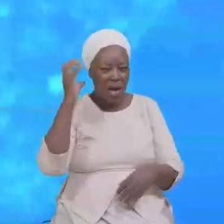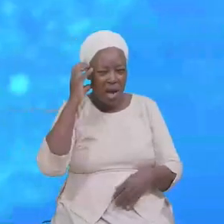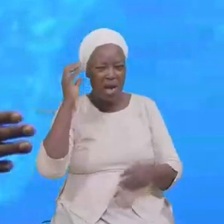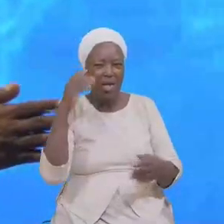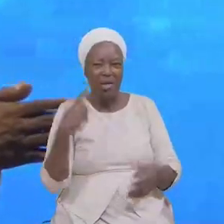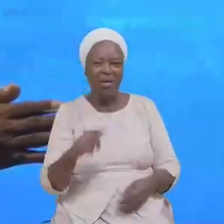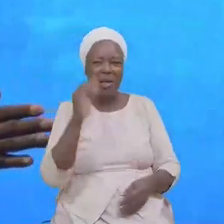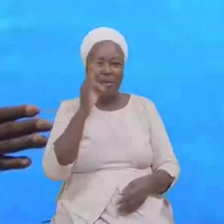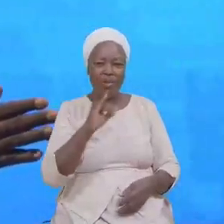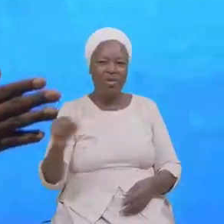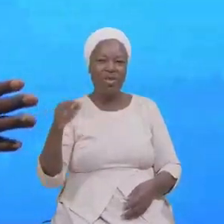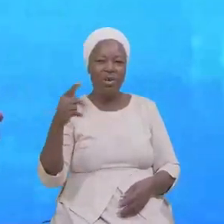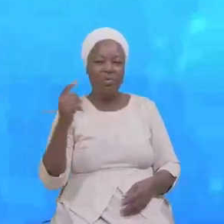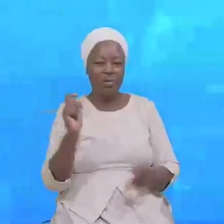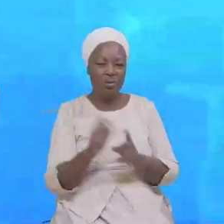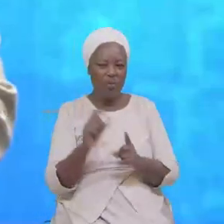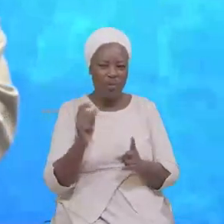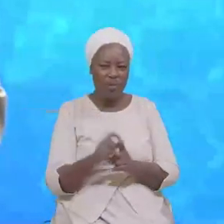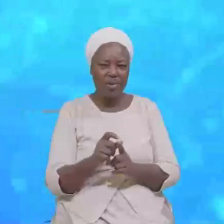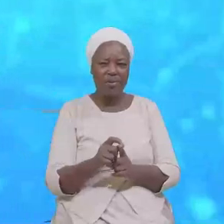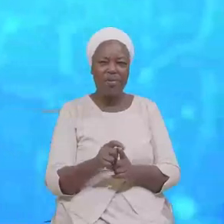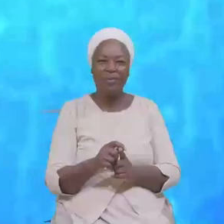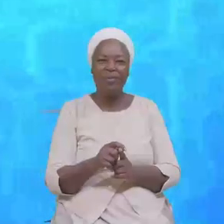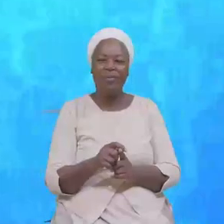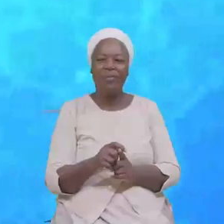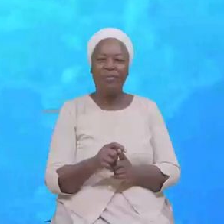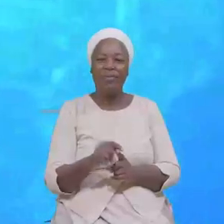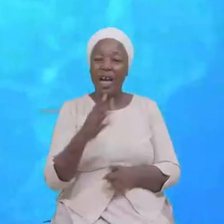écoutes la prédication de la parole de Dieu.